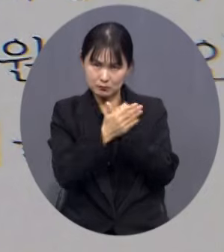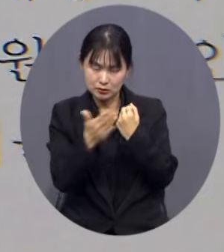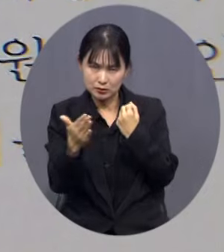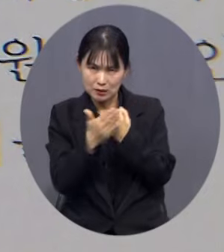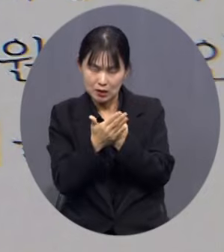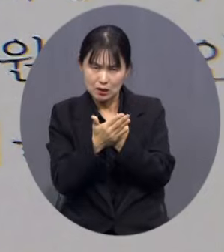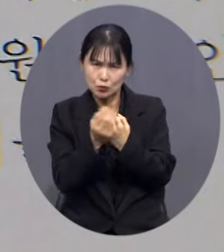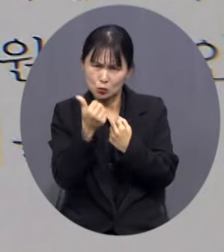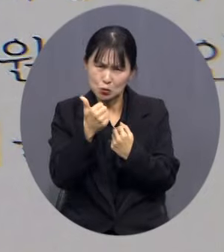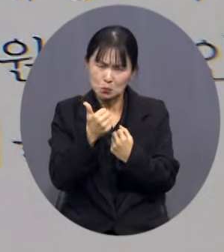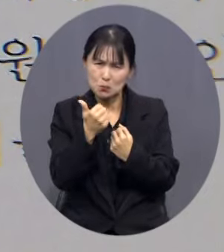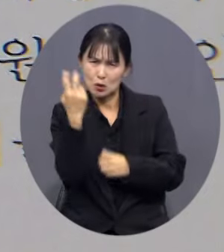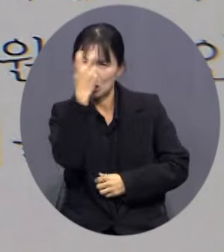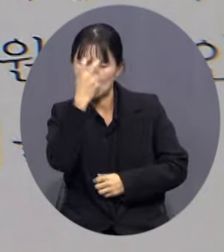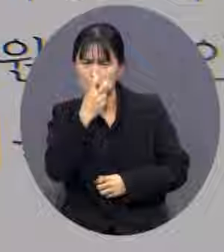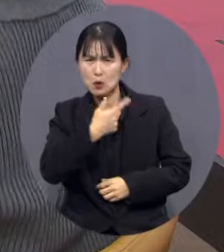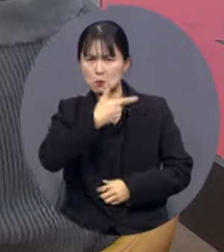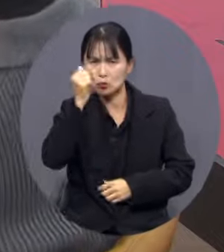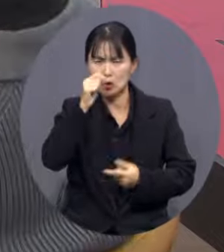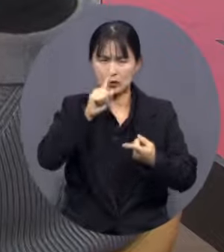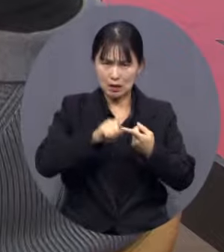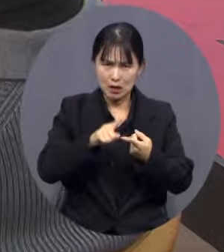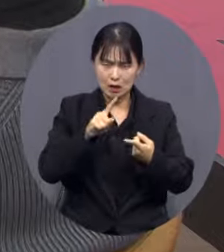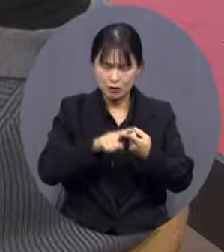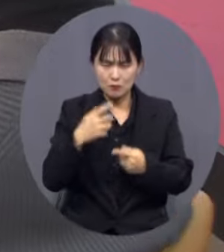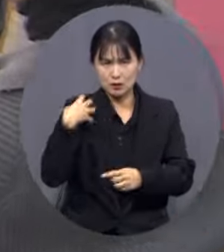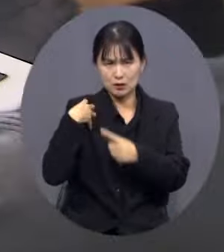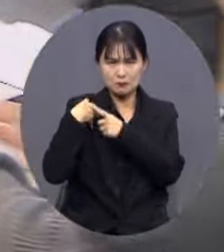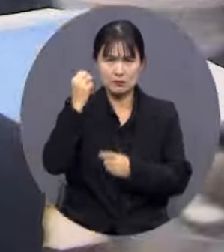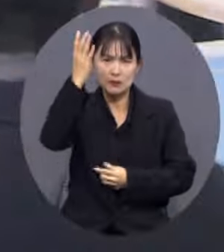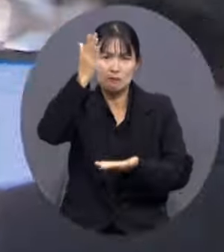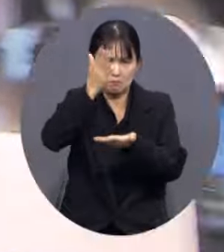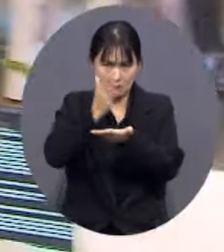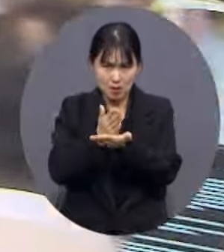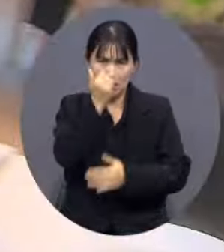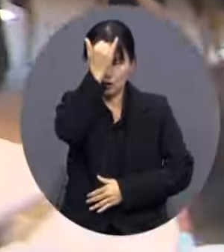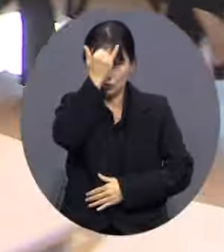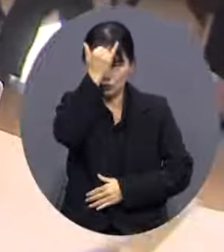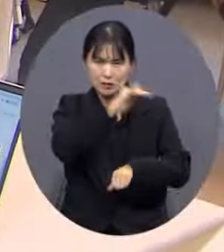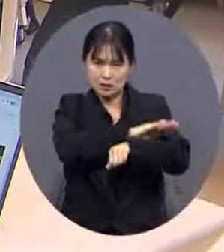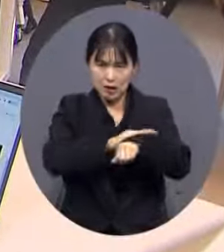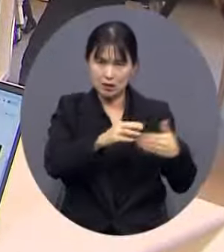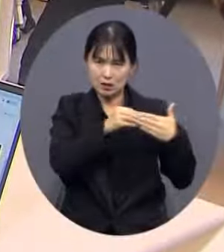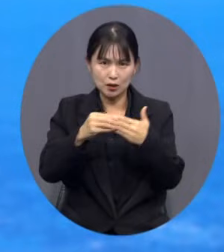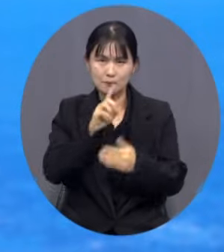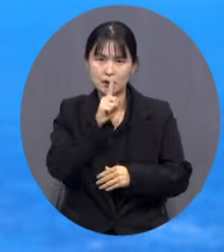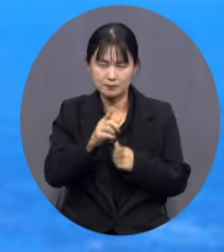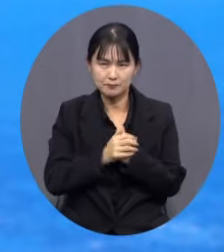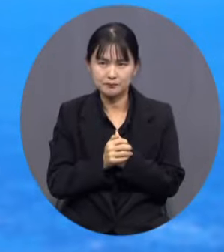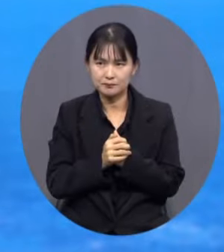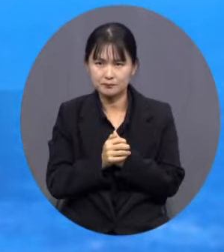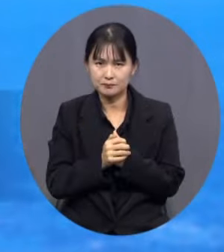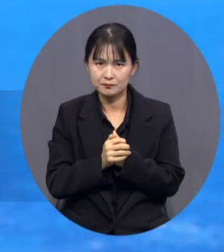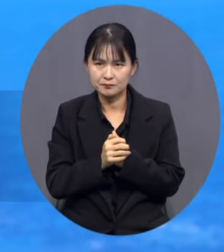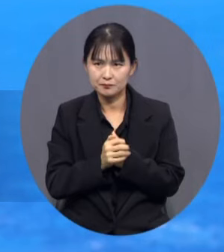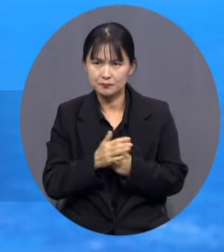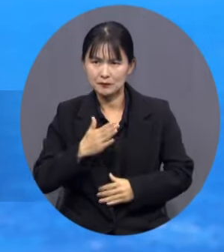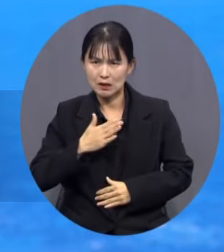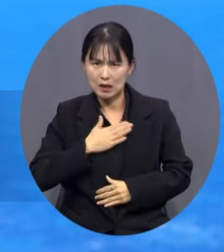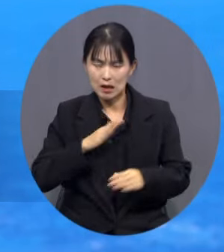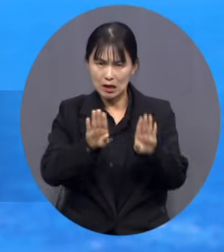역할에 미흡하다는 지적에는 도의원 본분과 역할을 잊지 않도록 의회를 이끌어가겠다고 밝혔습니다. 제가 뭐